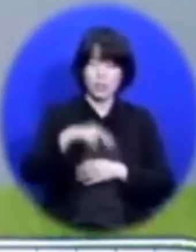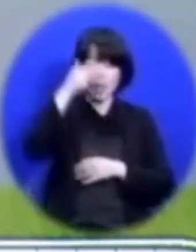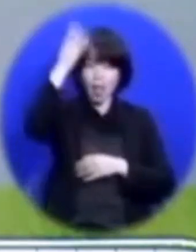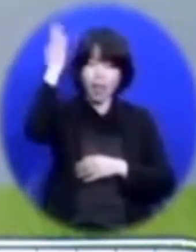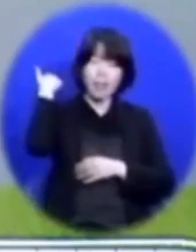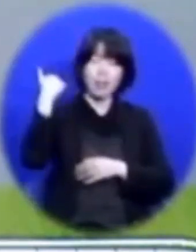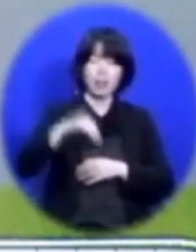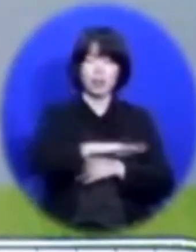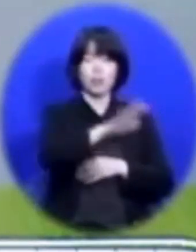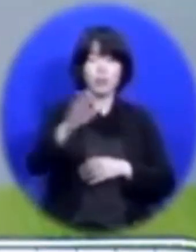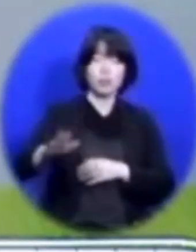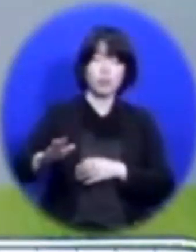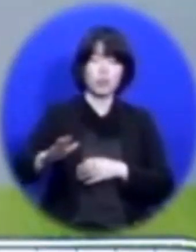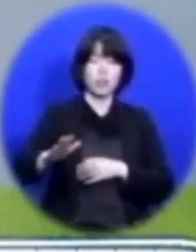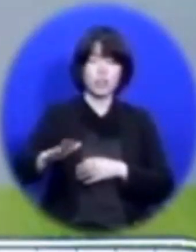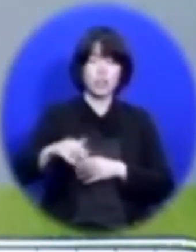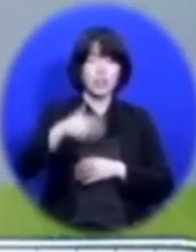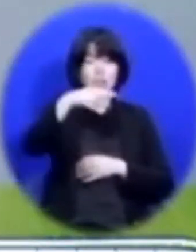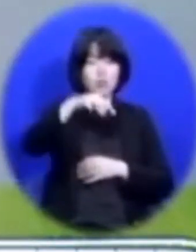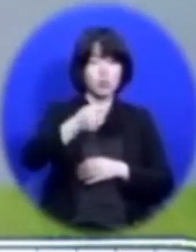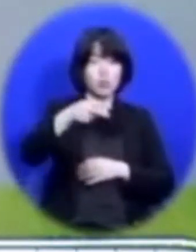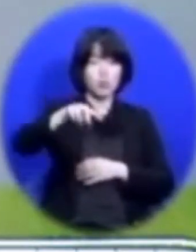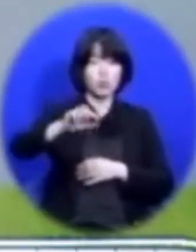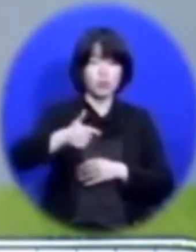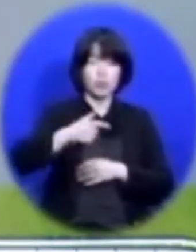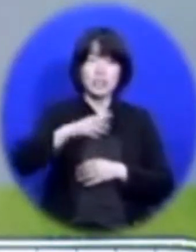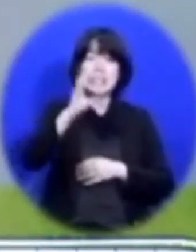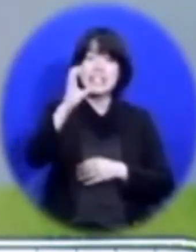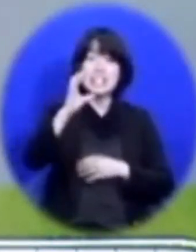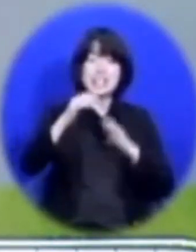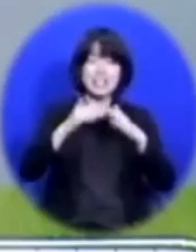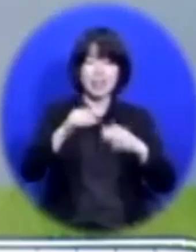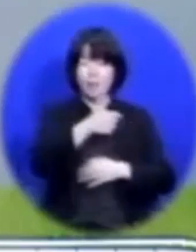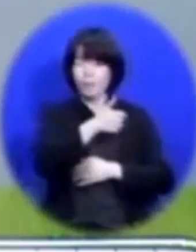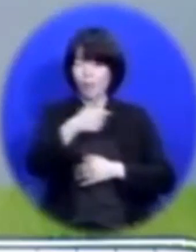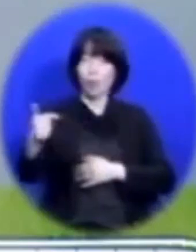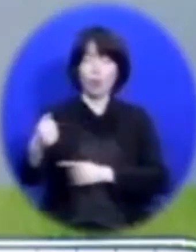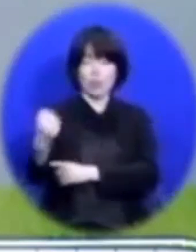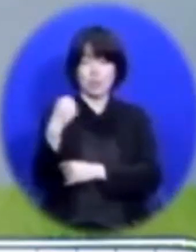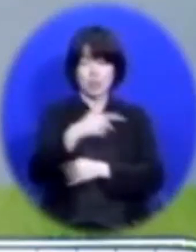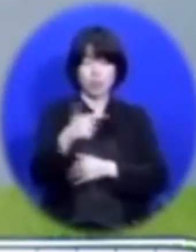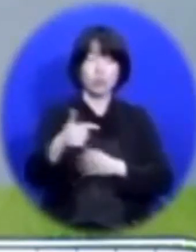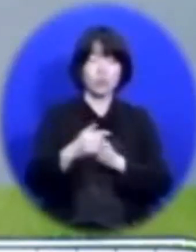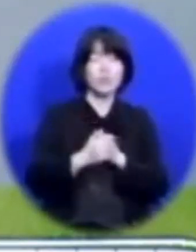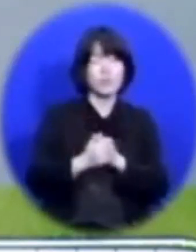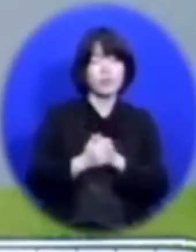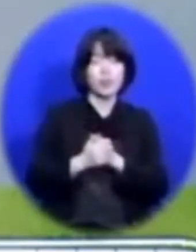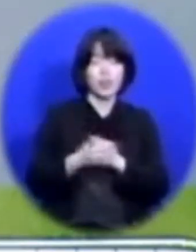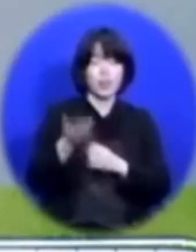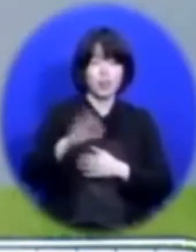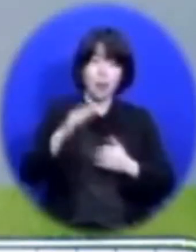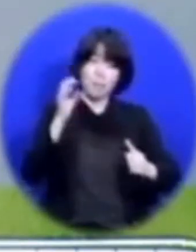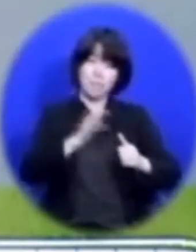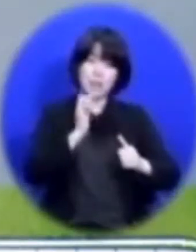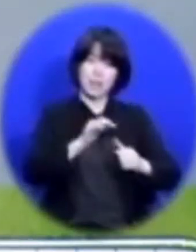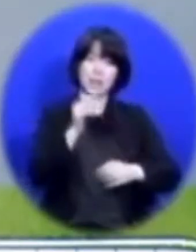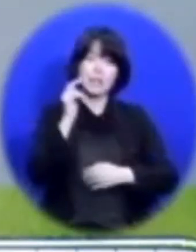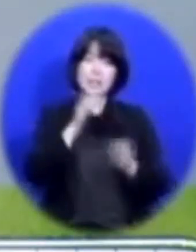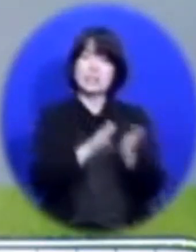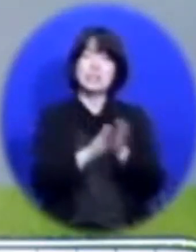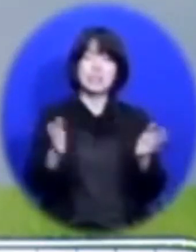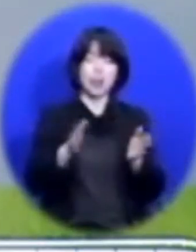한때조선에서가톨릭의영향력은 상당히커졌다.그러나 박해가